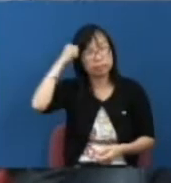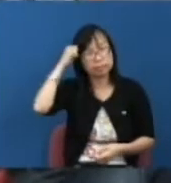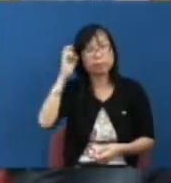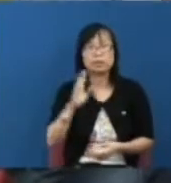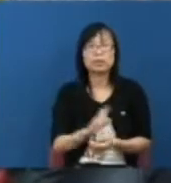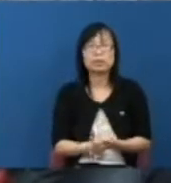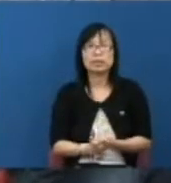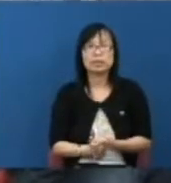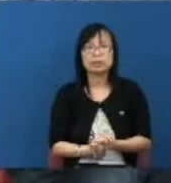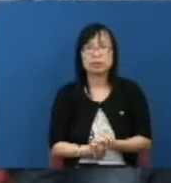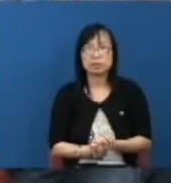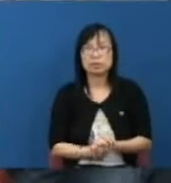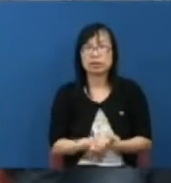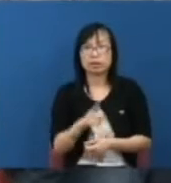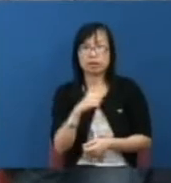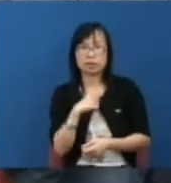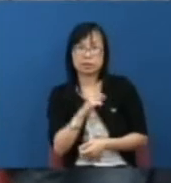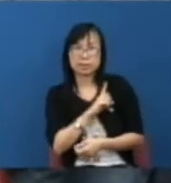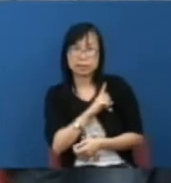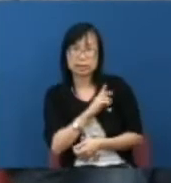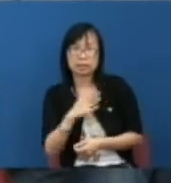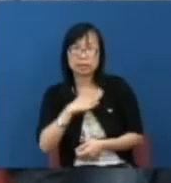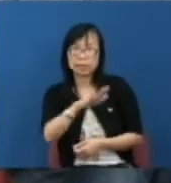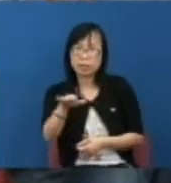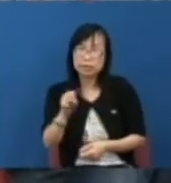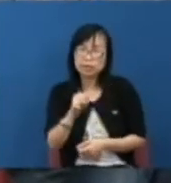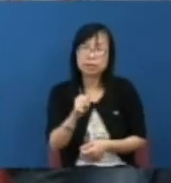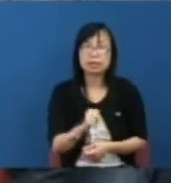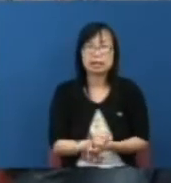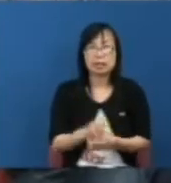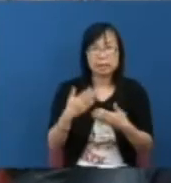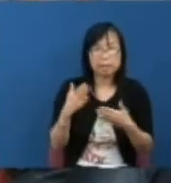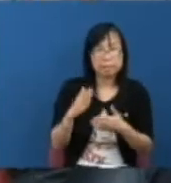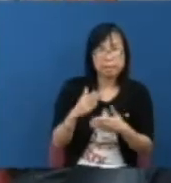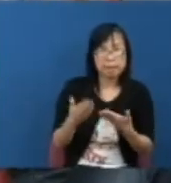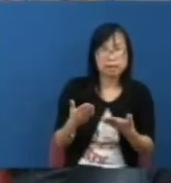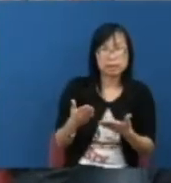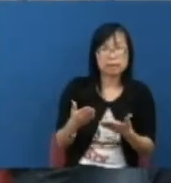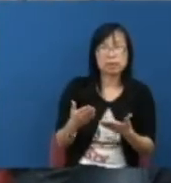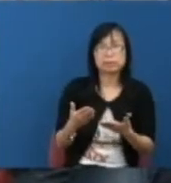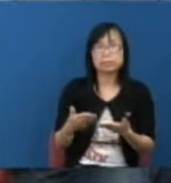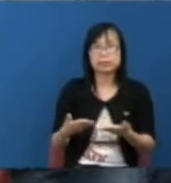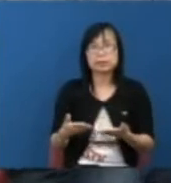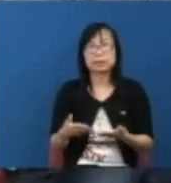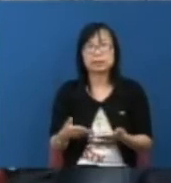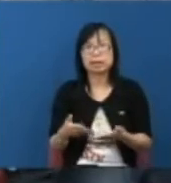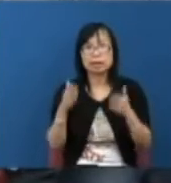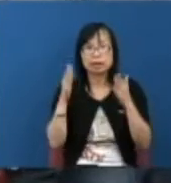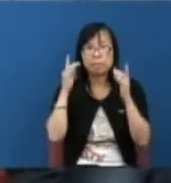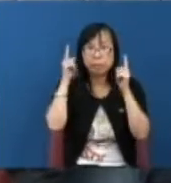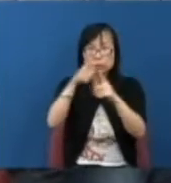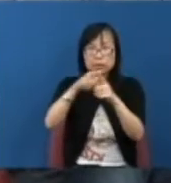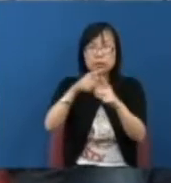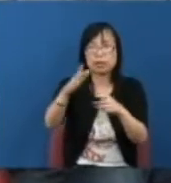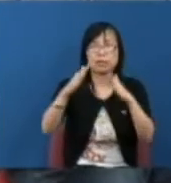係 aware 到呢一個受眾。咁我哋今次做嘅可能我哋因為咁啱呢一輪，我哋好多 focus 係喺小型屋